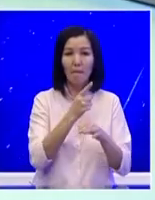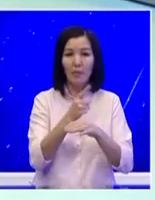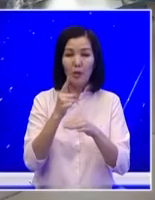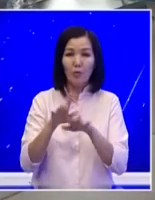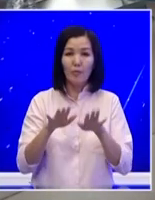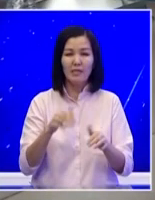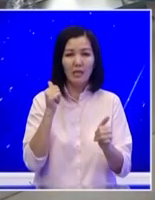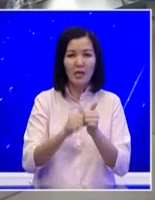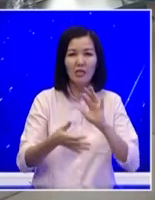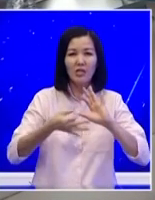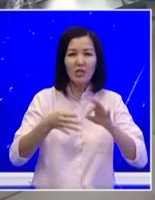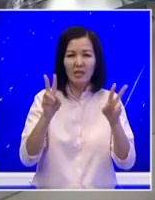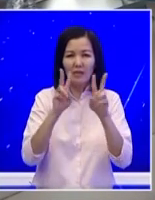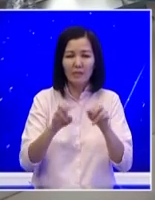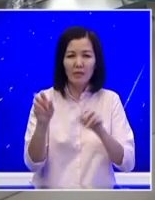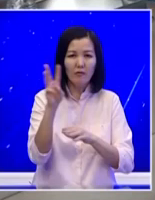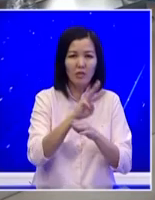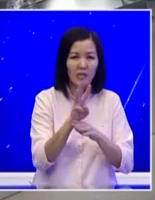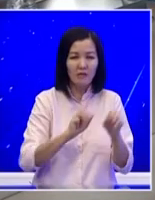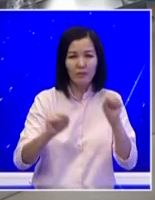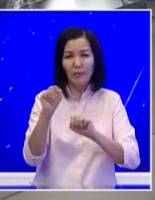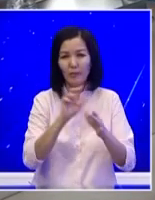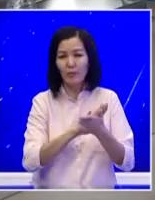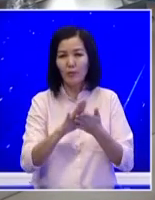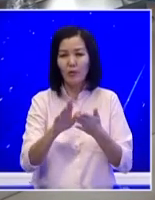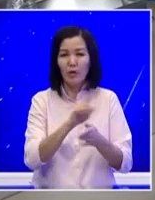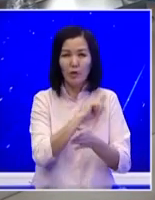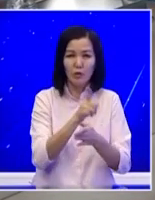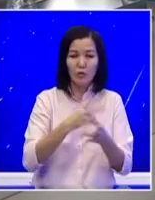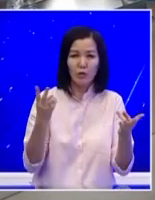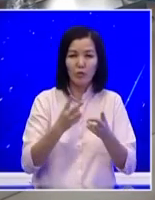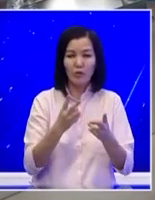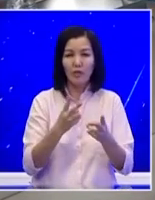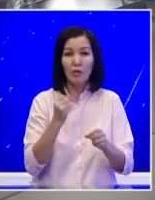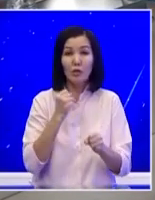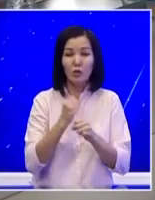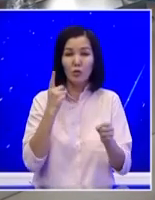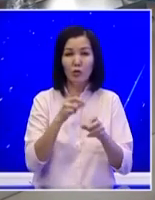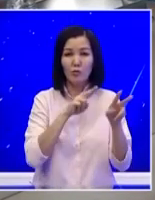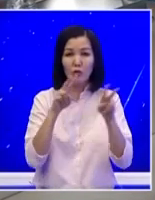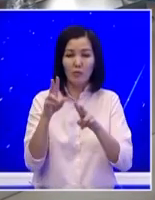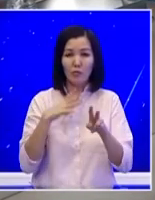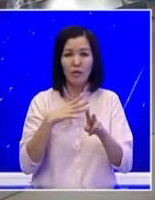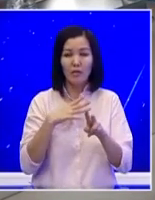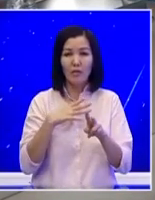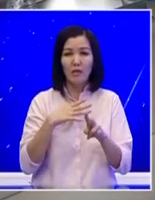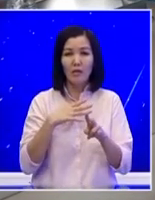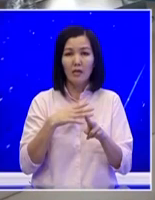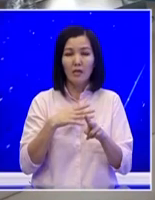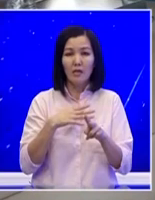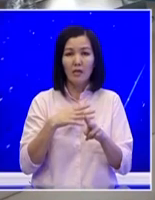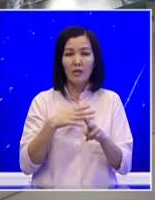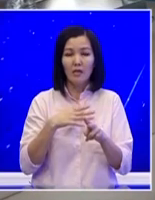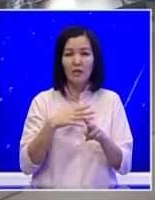каждого обследуйте, машины мойте. Слушай, вот за счет этого, если мы так это не делали, у нас, знаешь, какая вспышка, тем